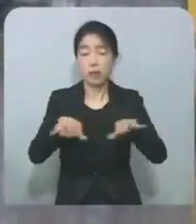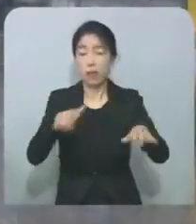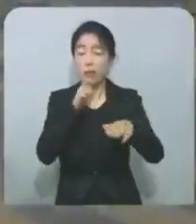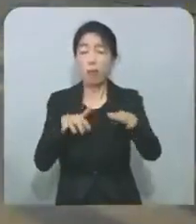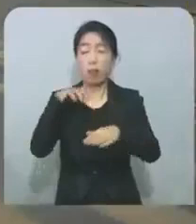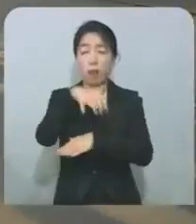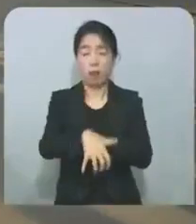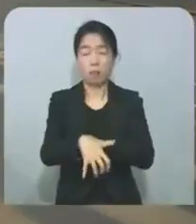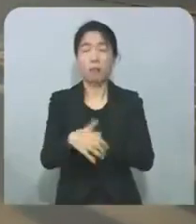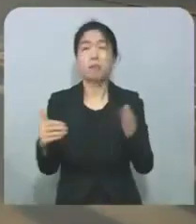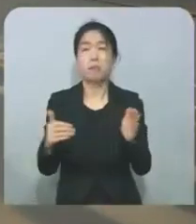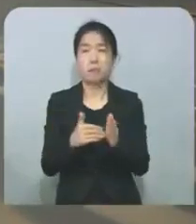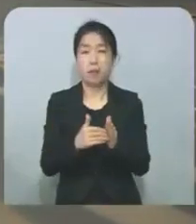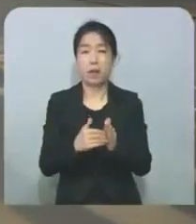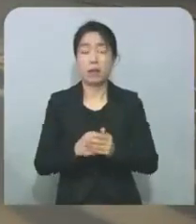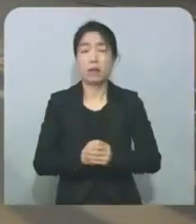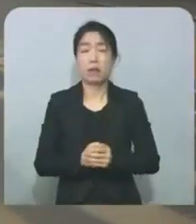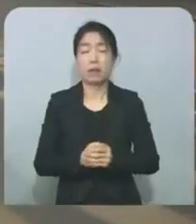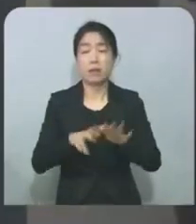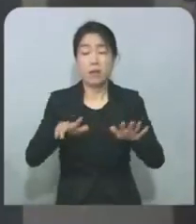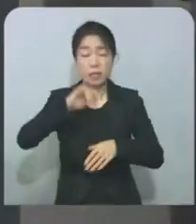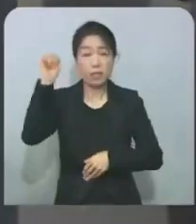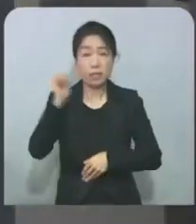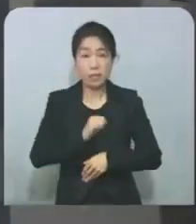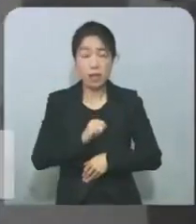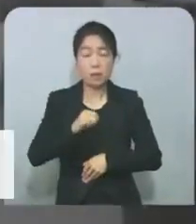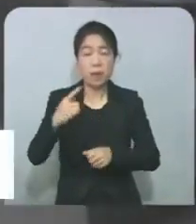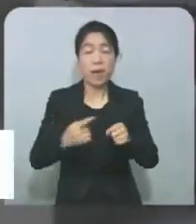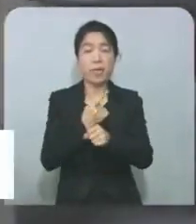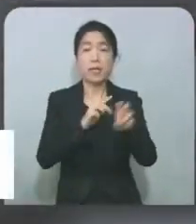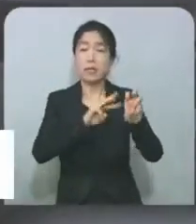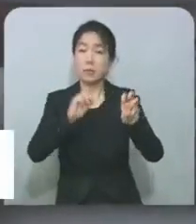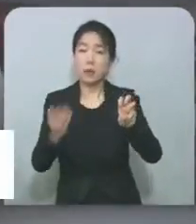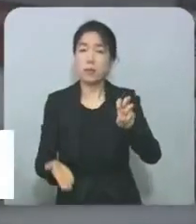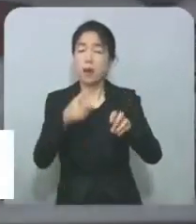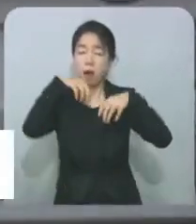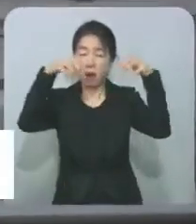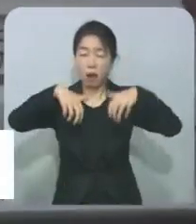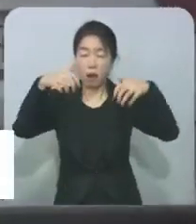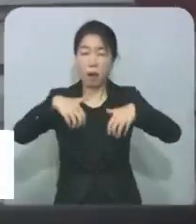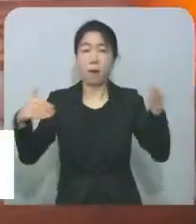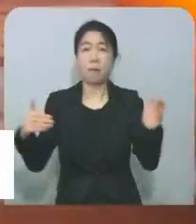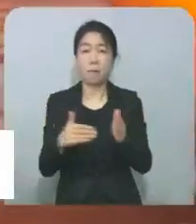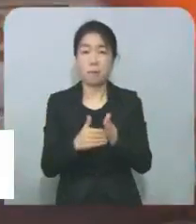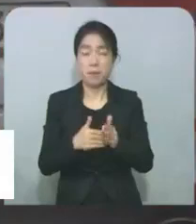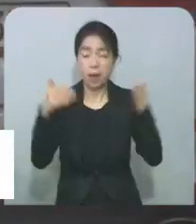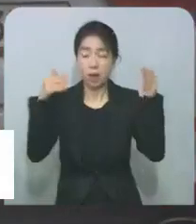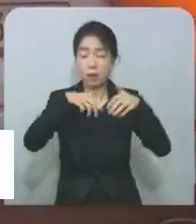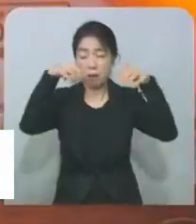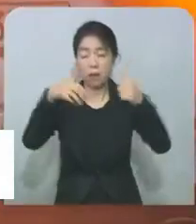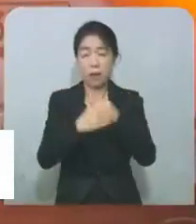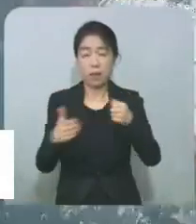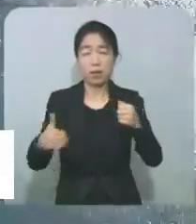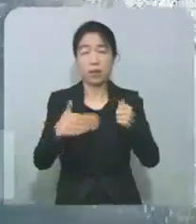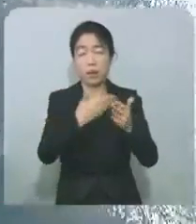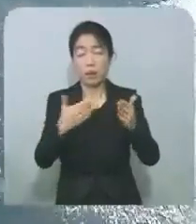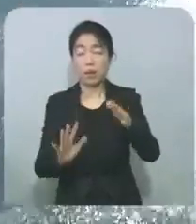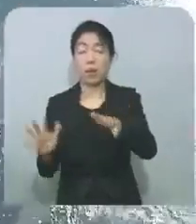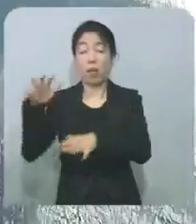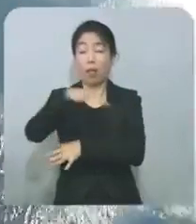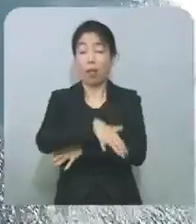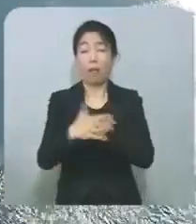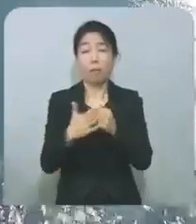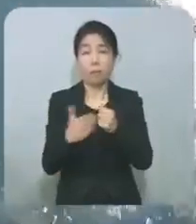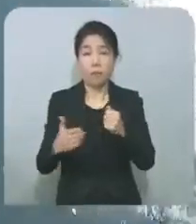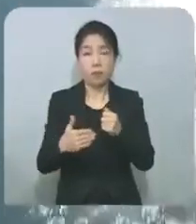등 많은 비가 내린 상황입니다. 오늘 새벽 진도에는 시간당 30mm 넘는 폭우가 내렸습니다. 집중호우로 인해 진도천이 범람했는데요.